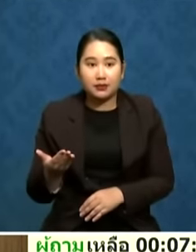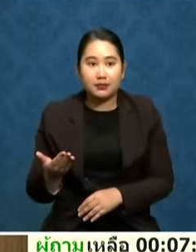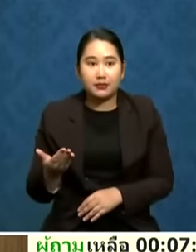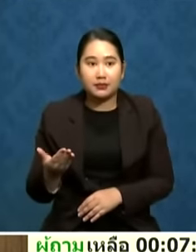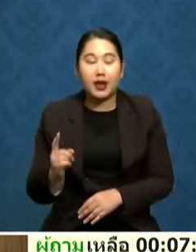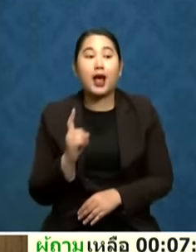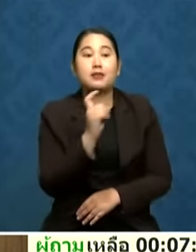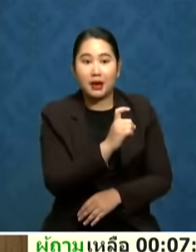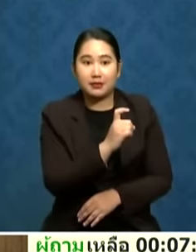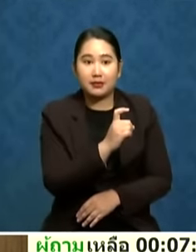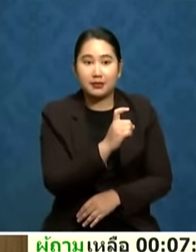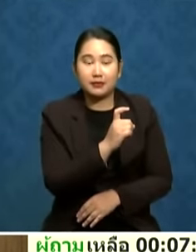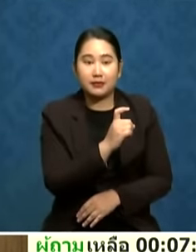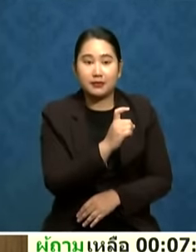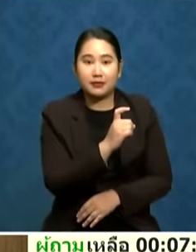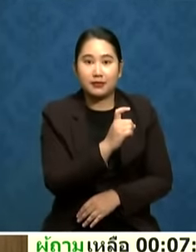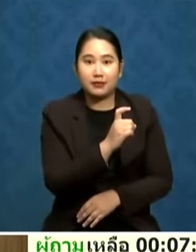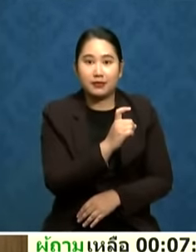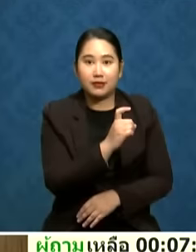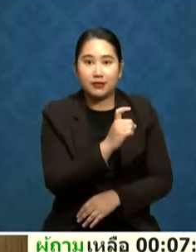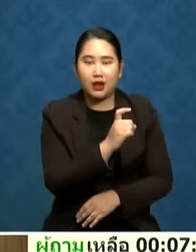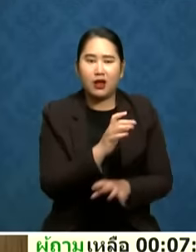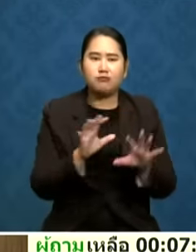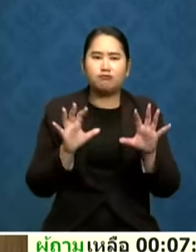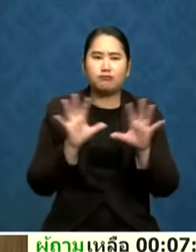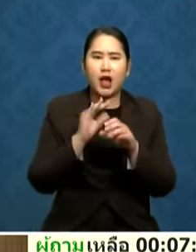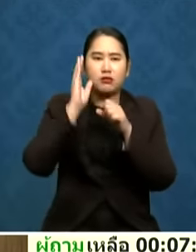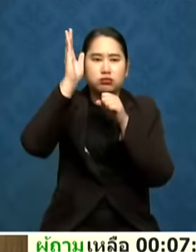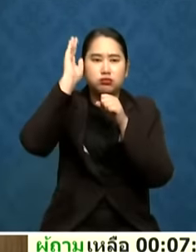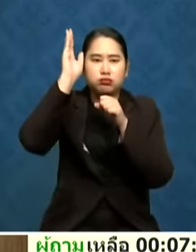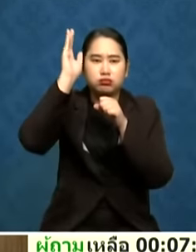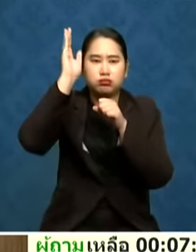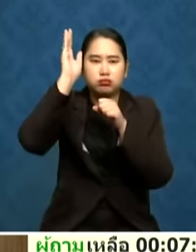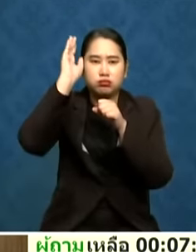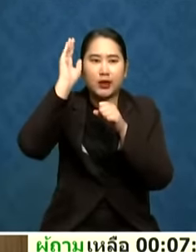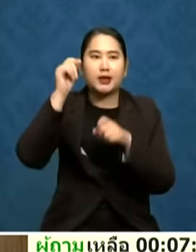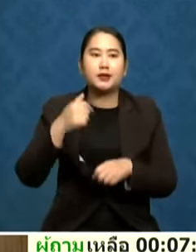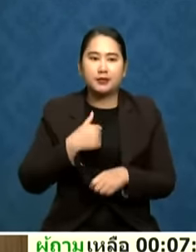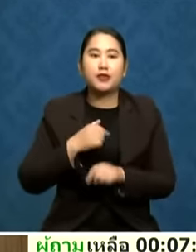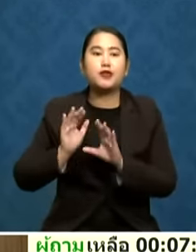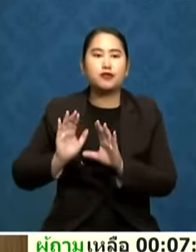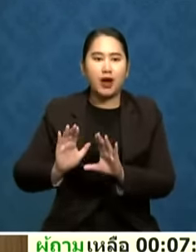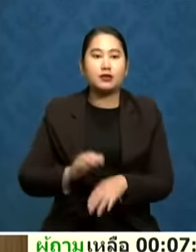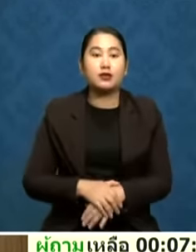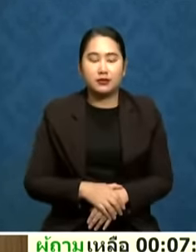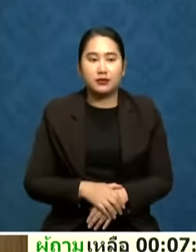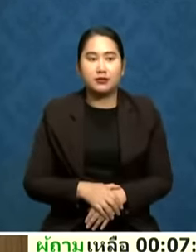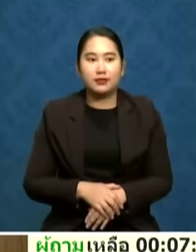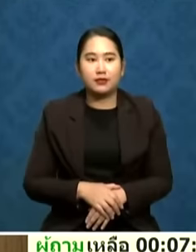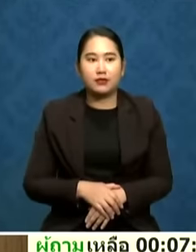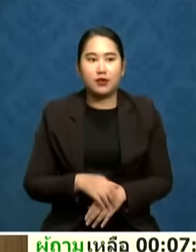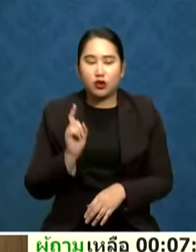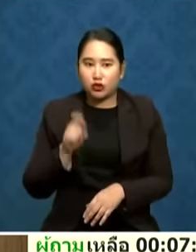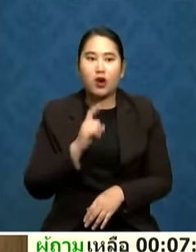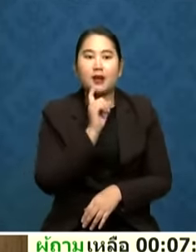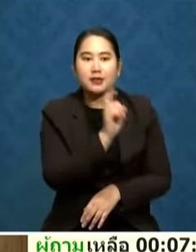ก่อนที่ตคำถามท่านท่านลักษณะเหือนการอาิปลายก็อย่ไรก็ขอให้ท่าน poo ข้อ